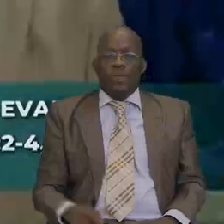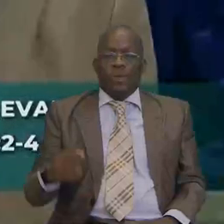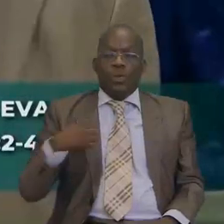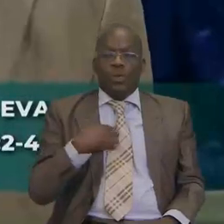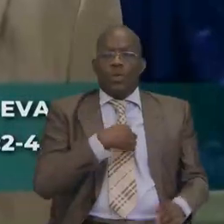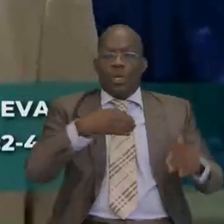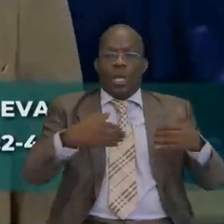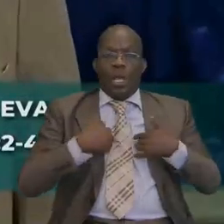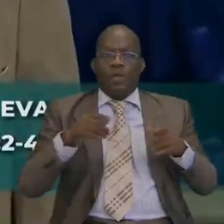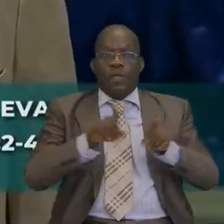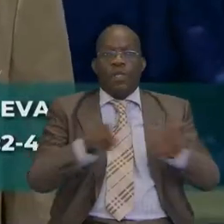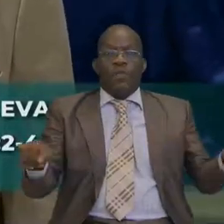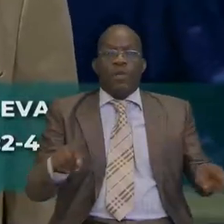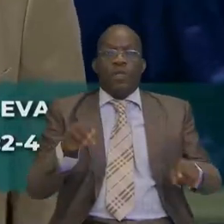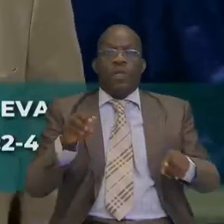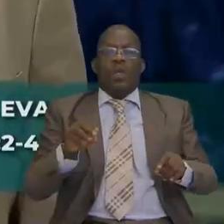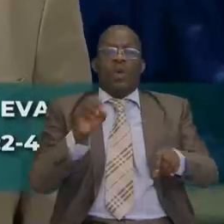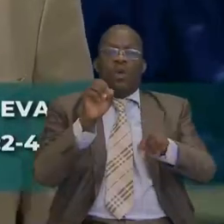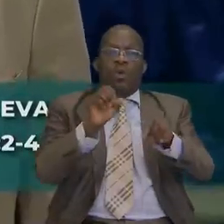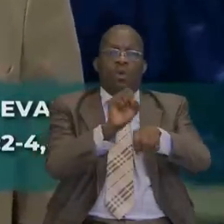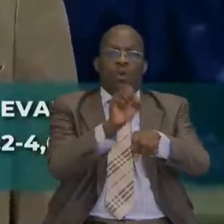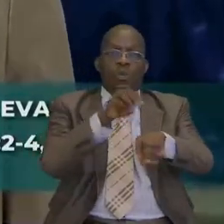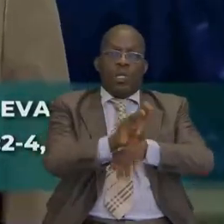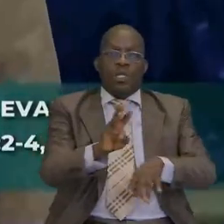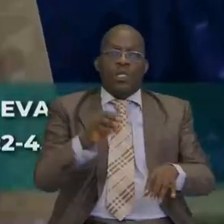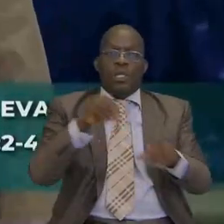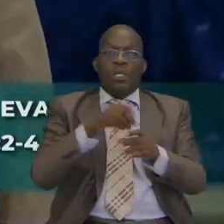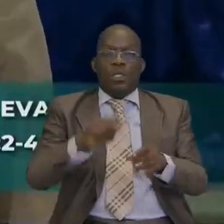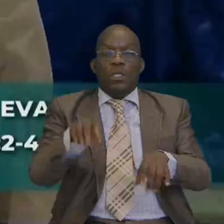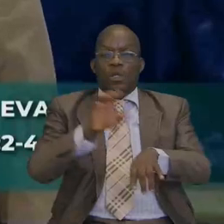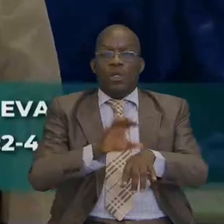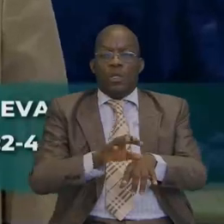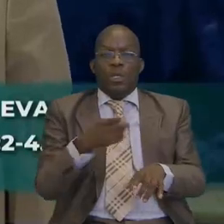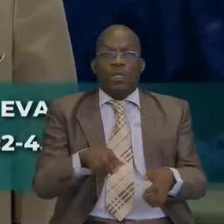Nous avons plusieurs ministères dans l'Église. Les apôtres,